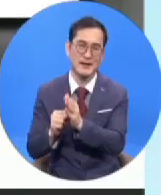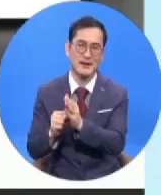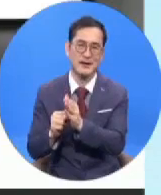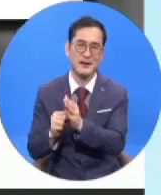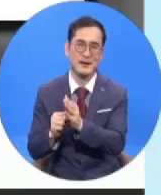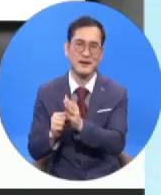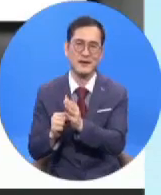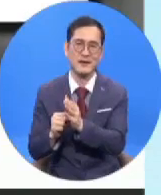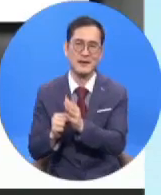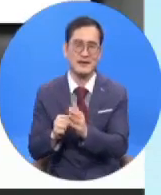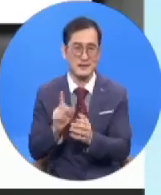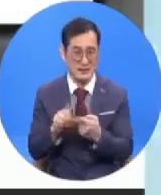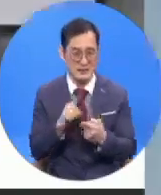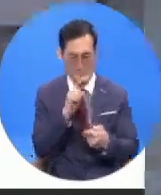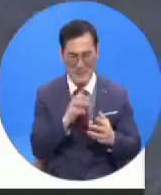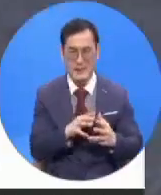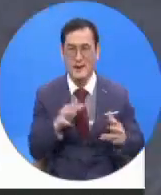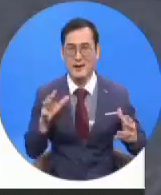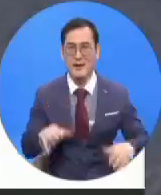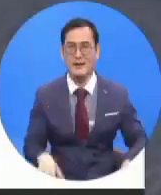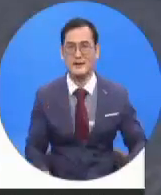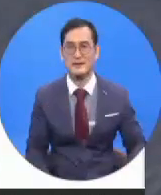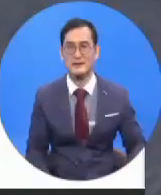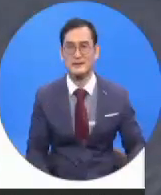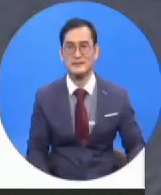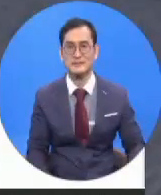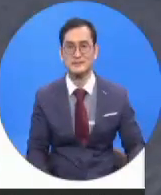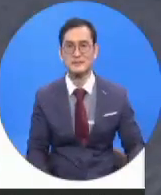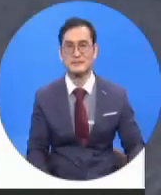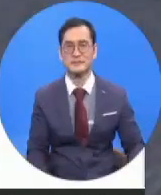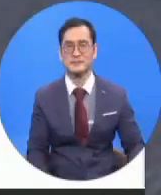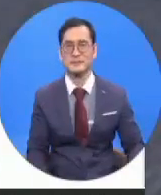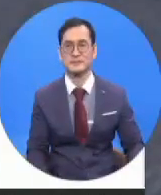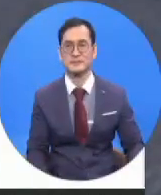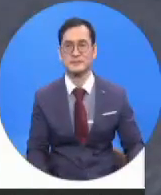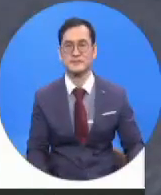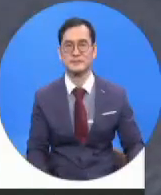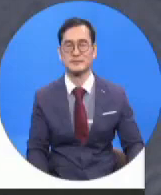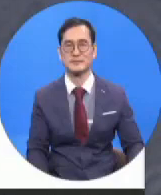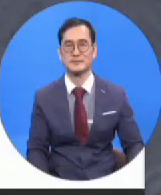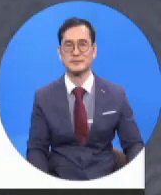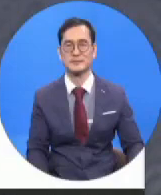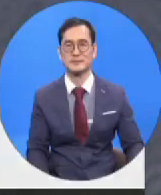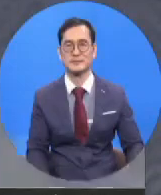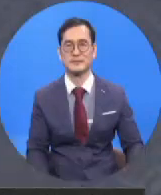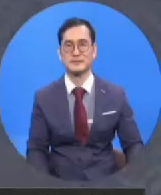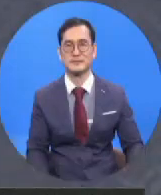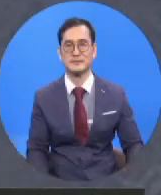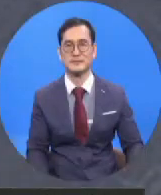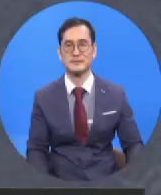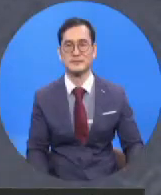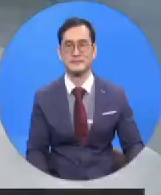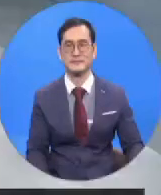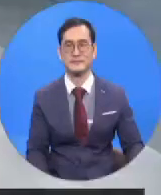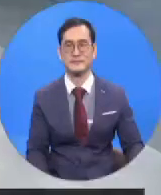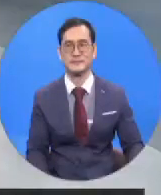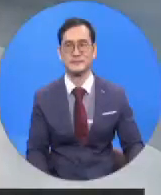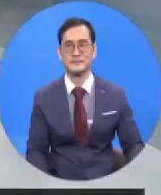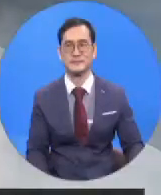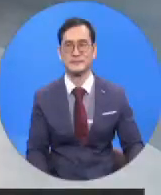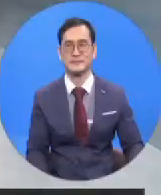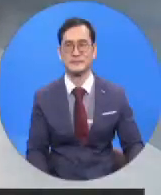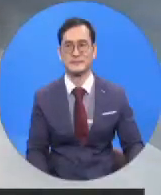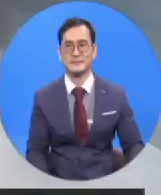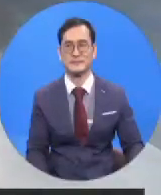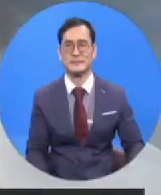네가티브는 정말 그 결정적 패착이 될 수도 있는 네가티브다. 잠시만요. 이낙연 전 대표 측에서 한 것은 아직 확인된